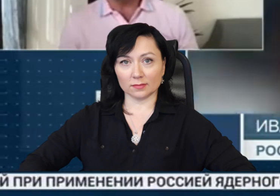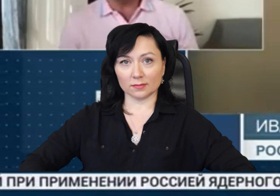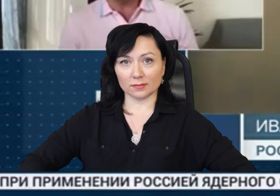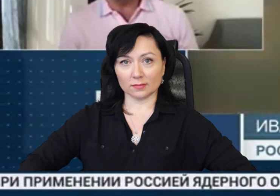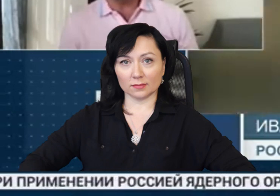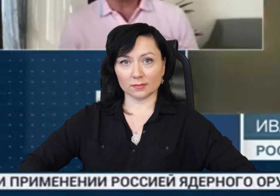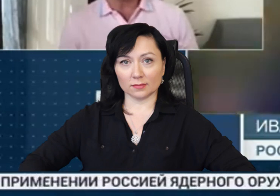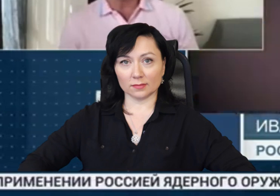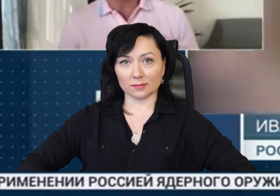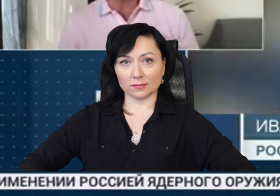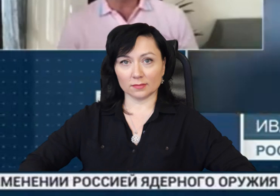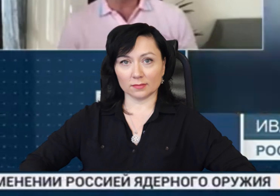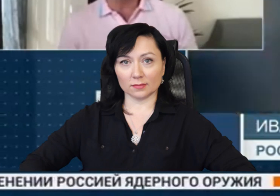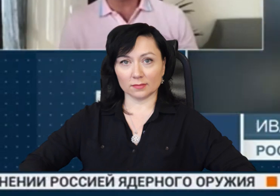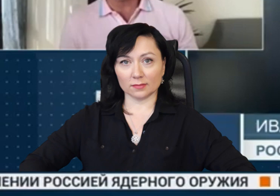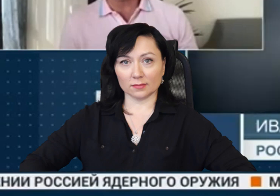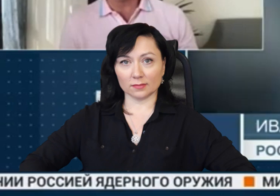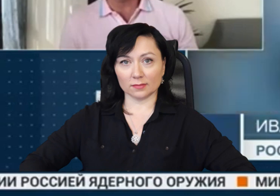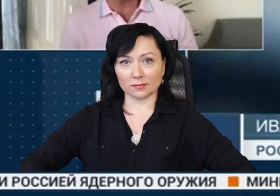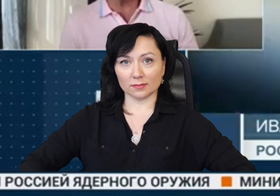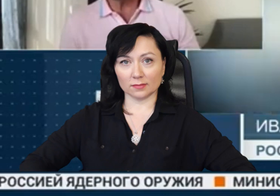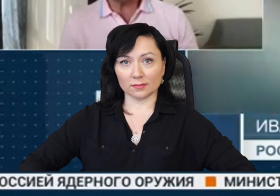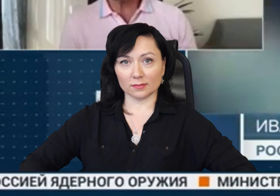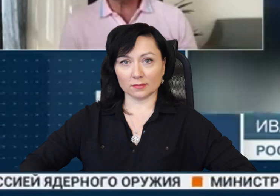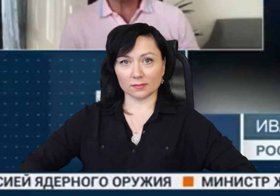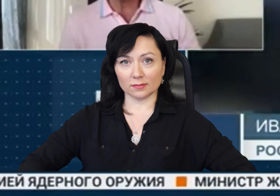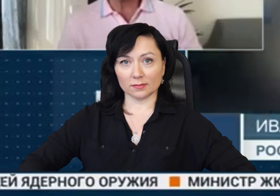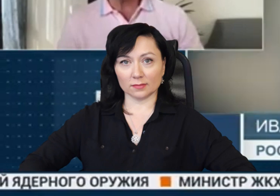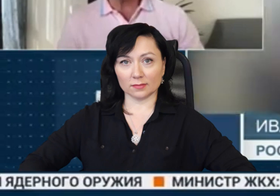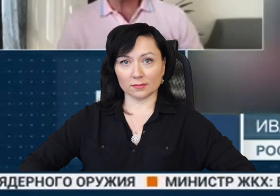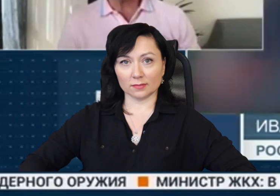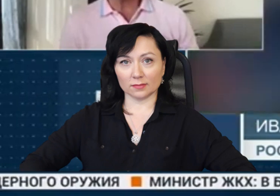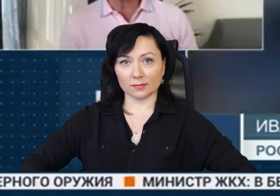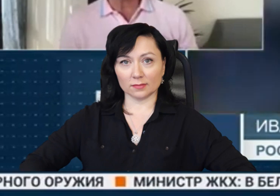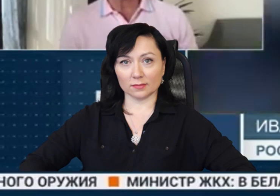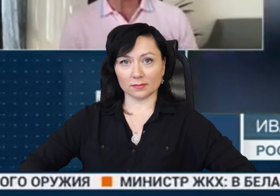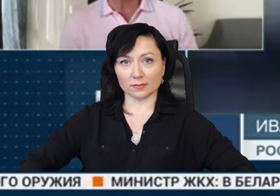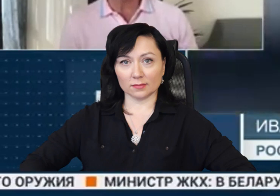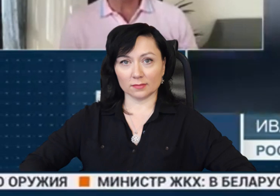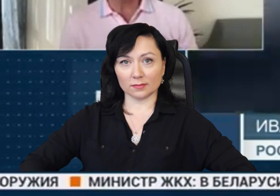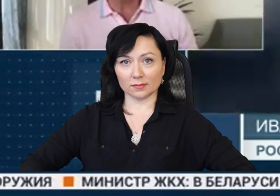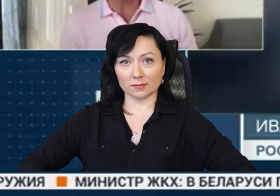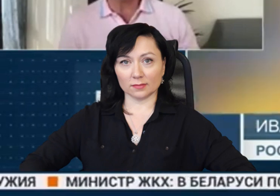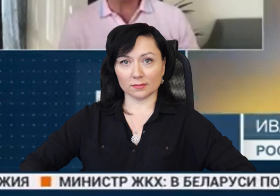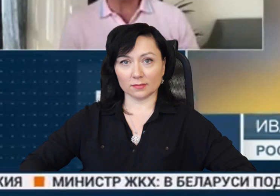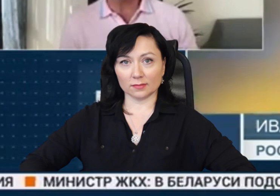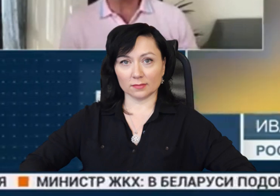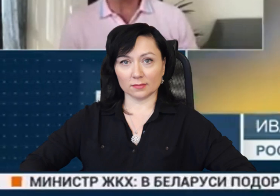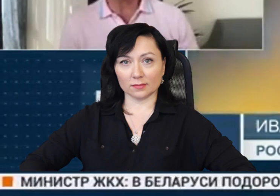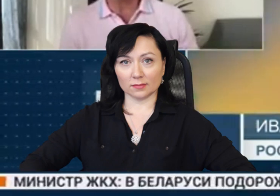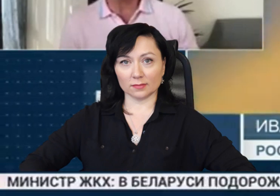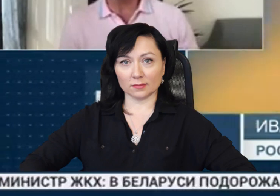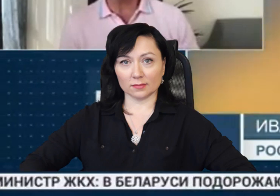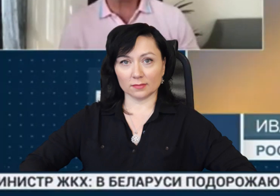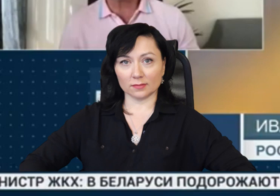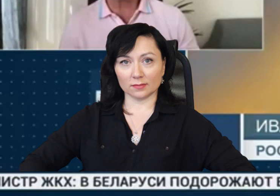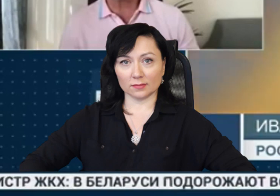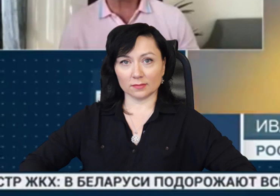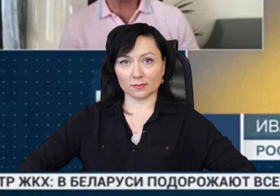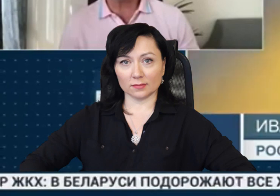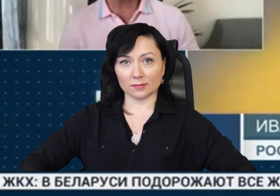туристам не было претензии или запретов но такие беседы заканчивались на такой ноте уже тогда когда посадка на самолет была